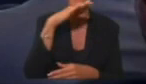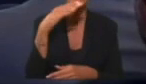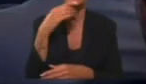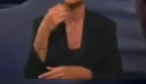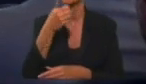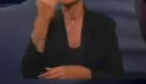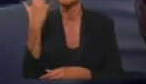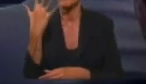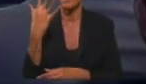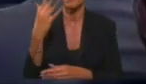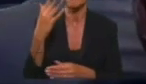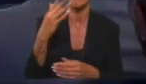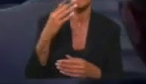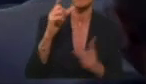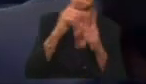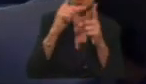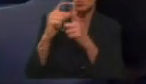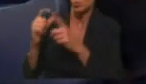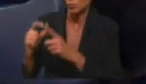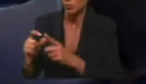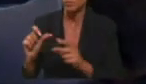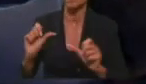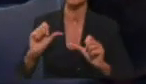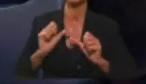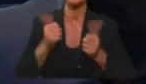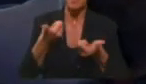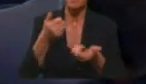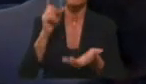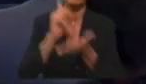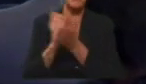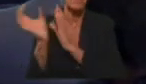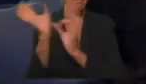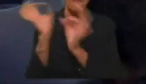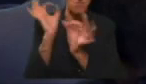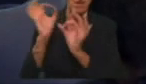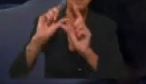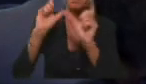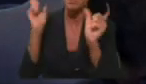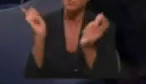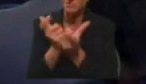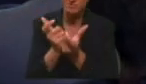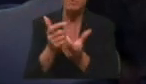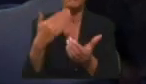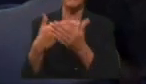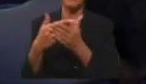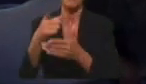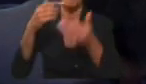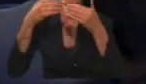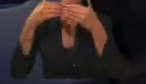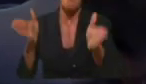takich repozytoriów mieć pod kontrolą, żeby mieć całkiem dużo informacji, tak, czyli to też tutaj takie